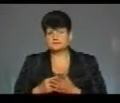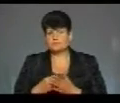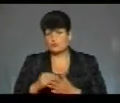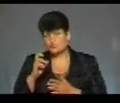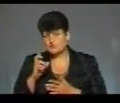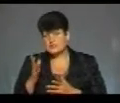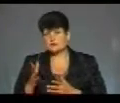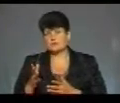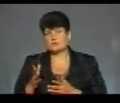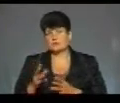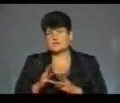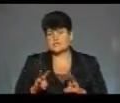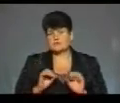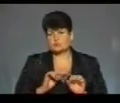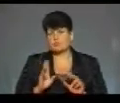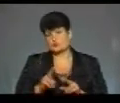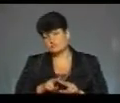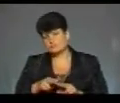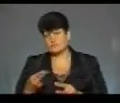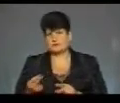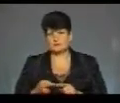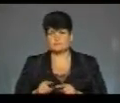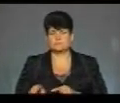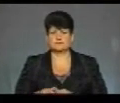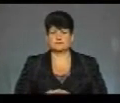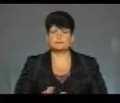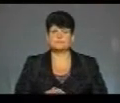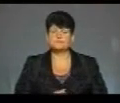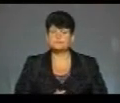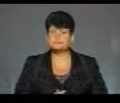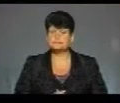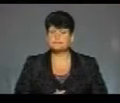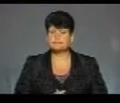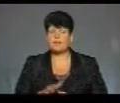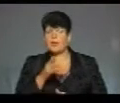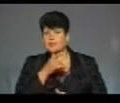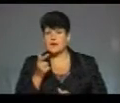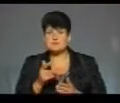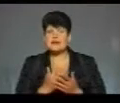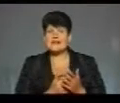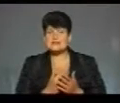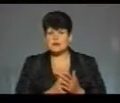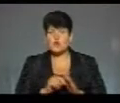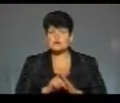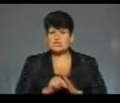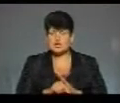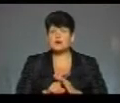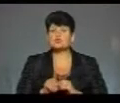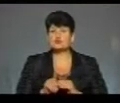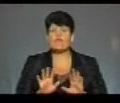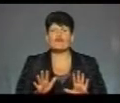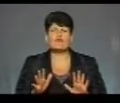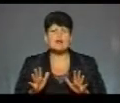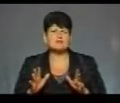передбачений Міністерством оборони, йому би компенсовані ці витрати, які він понесе. Власне, сам термін «резерв» означає, що у разі, так, у